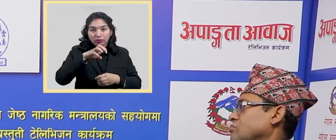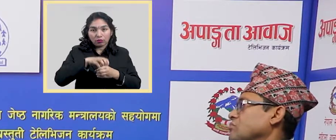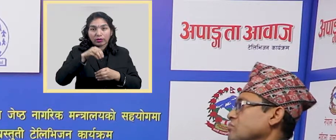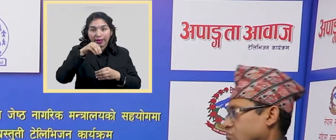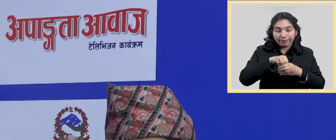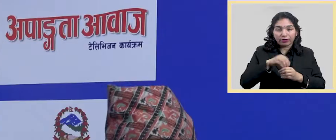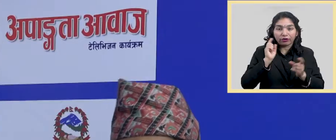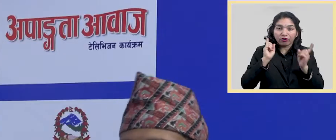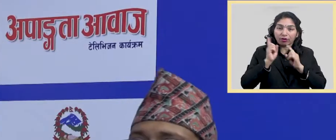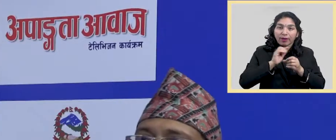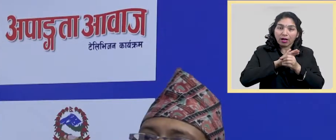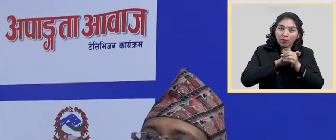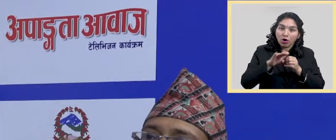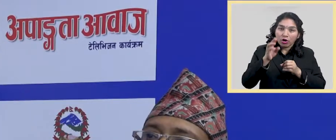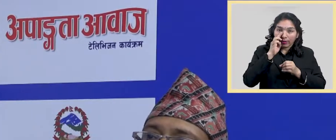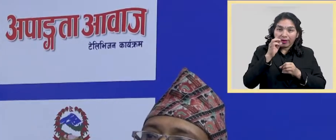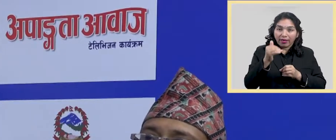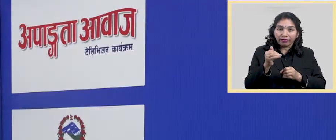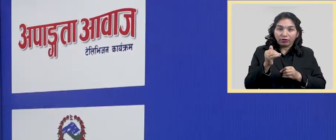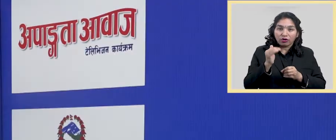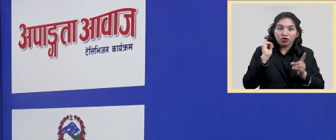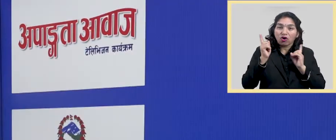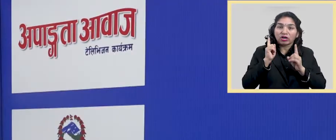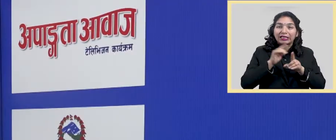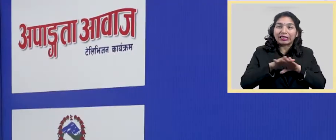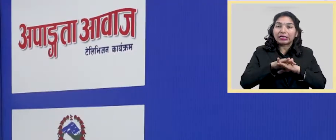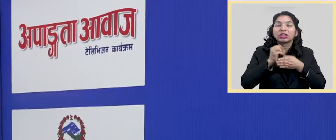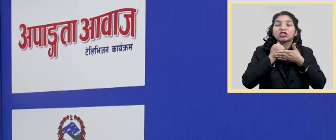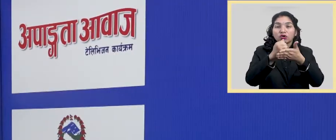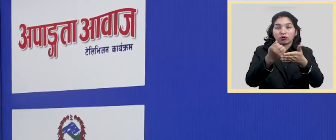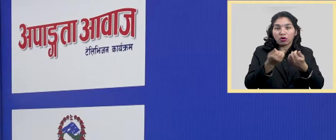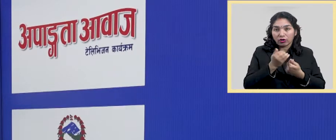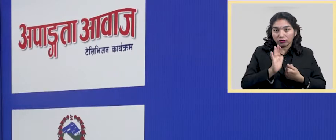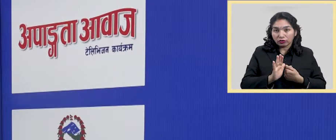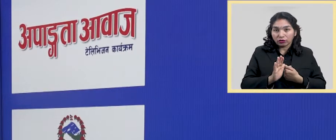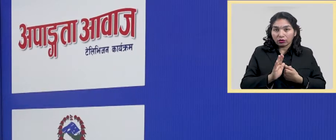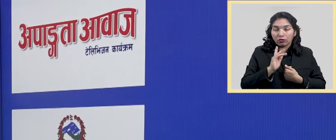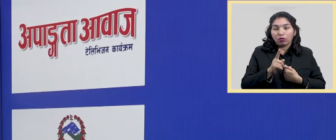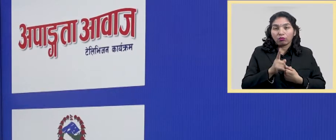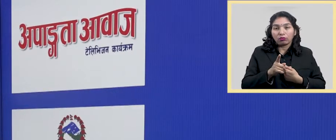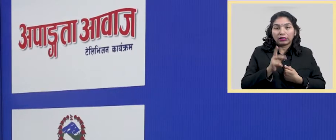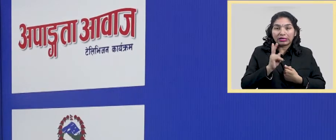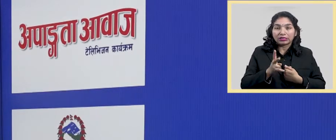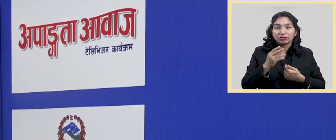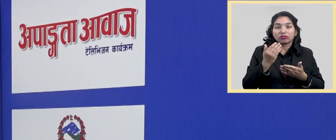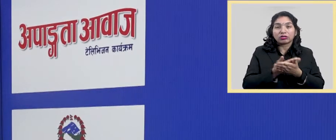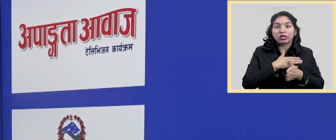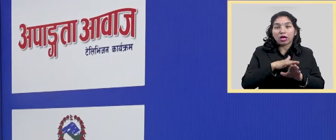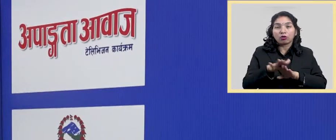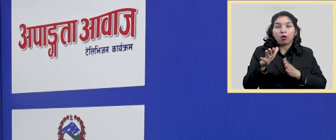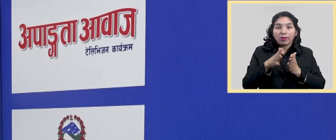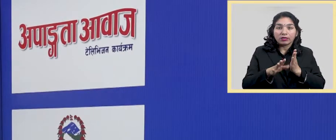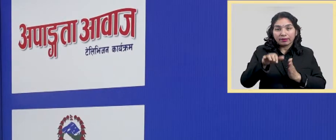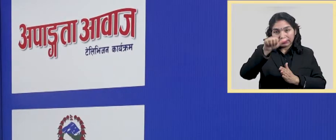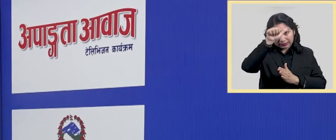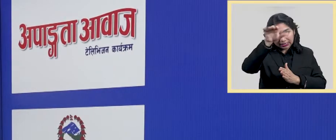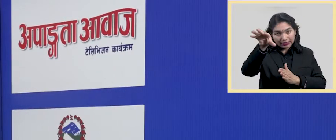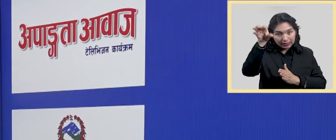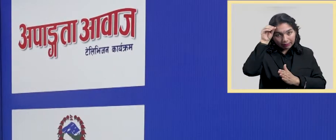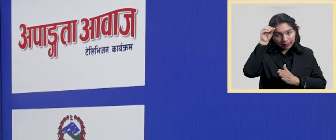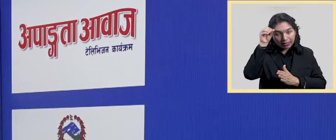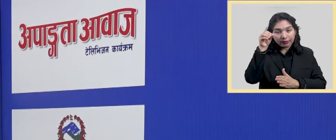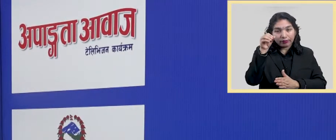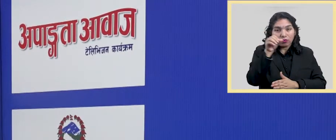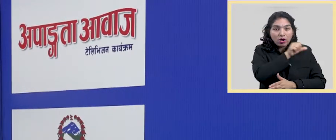5 वडाभित्र नगरपालिकाभरिमा त अझ हाम्रो नगरले पनि धेरै सहयोग गरेको छ र यस्ता संस्थाहरू मार्फत चाहिँ हामीलाई जानकारी